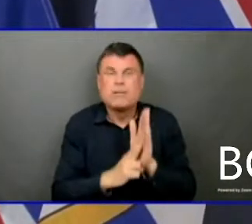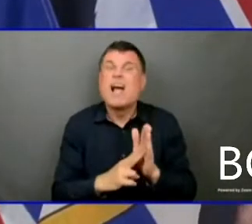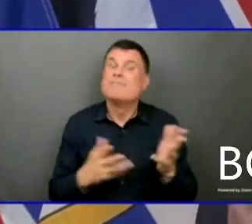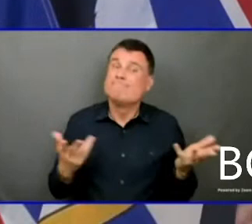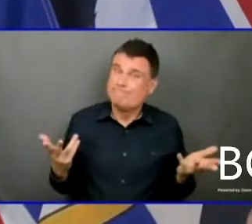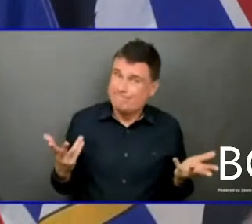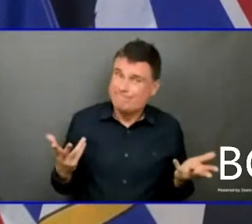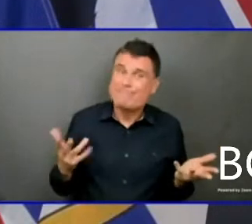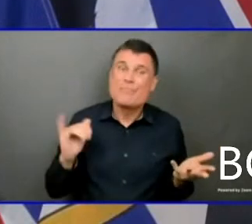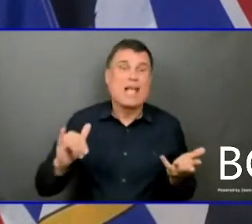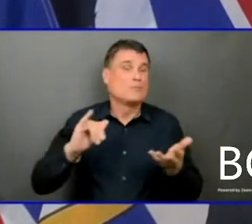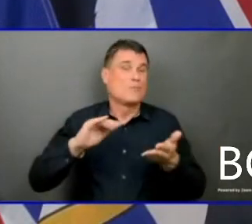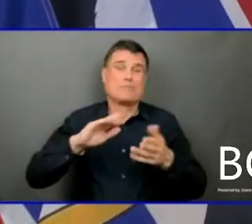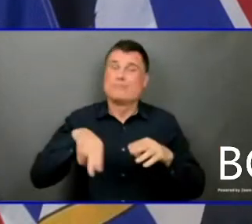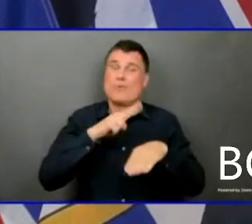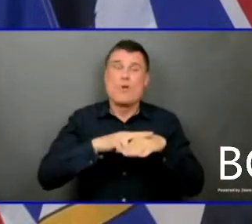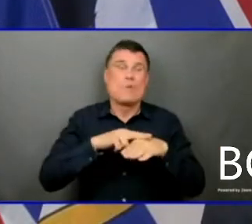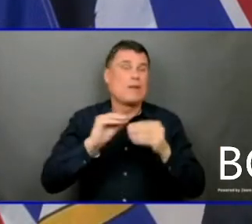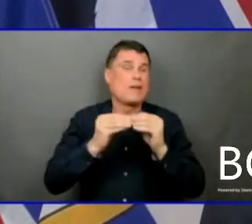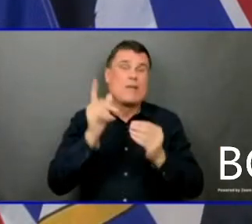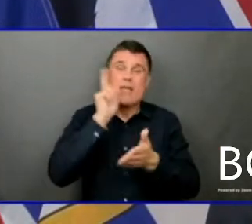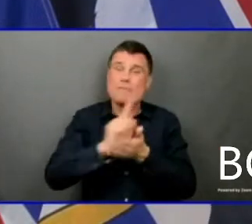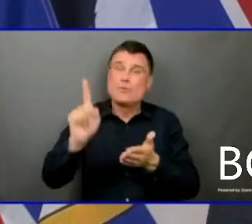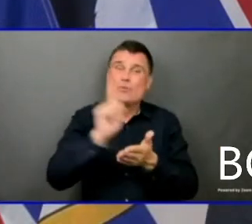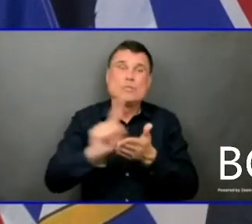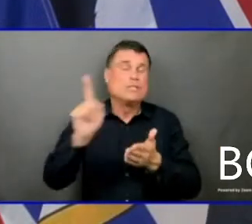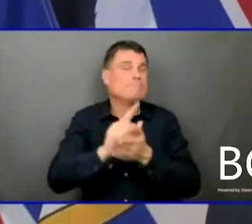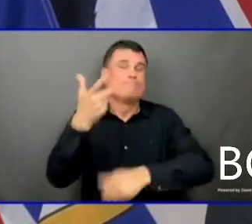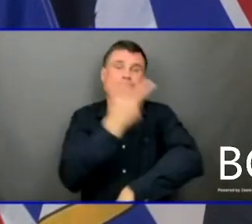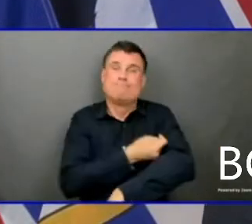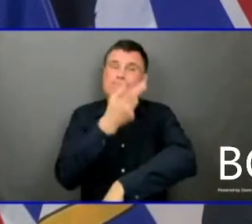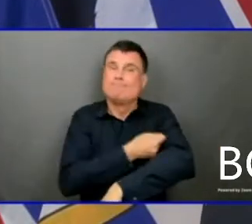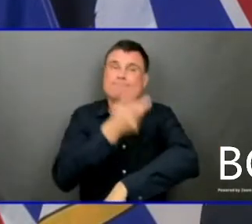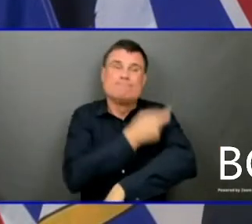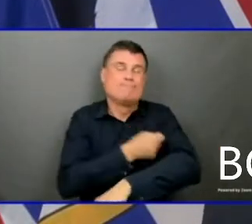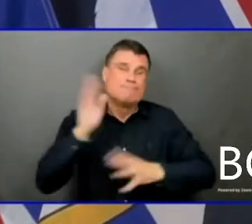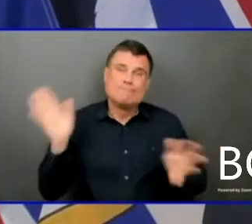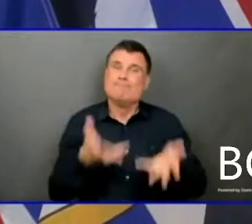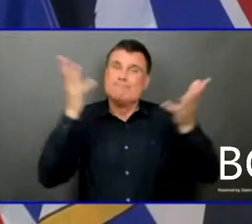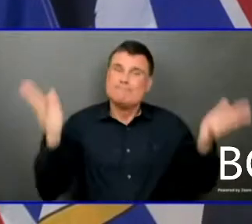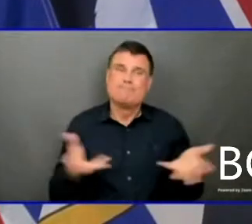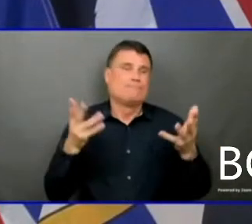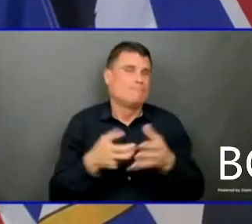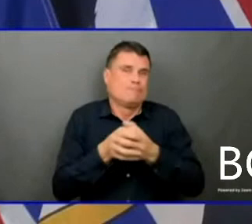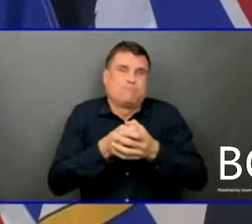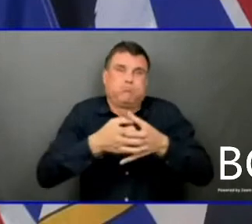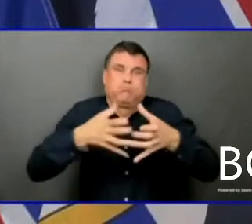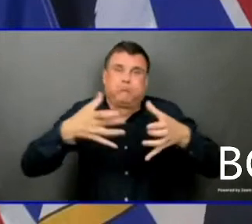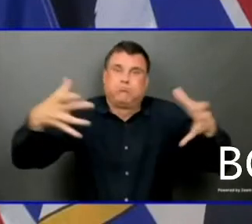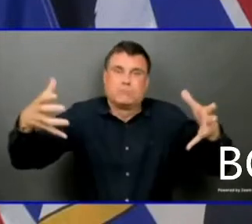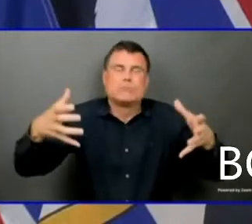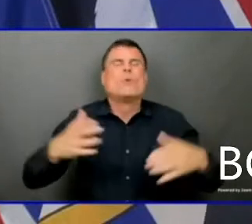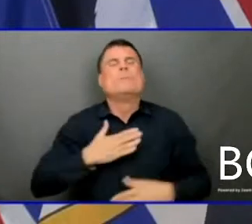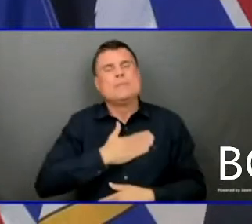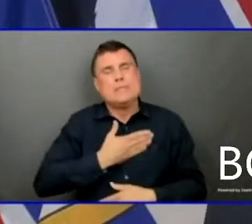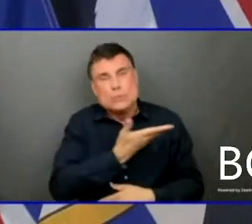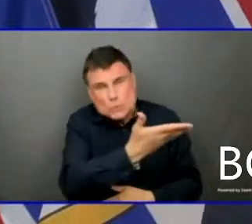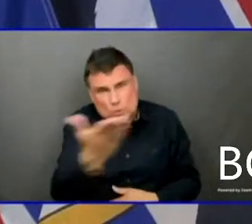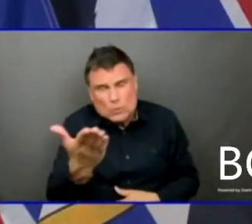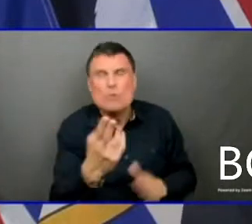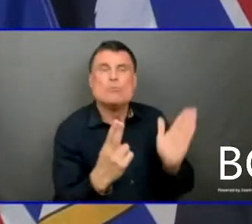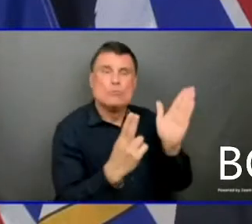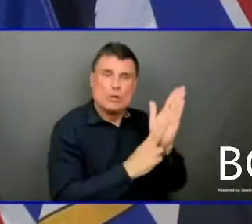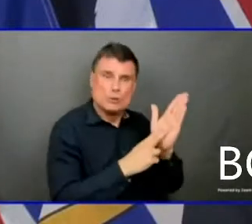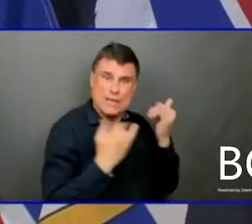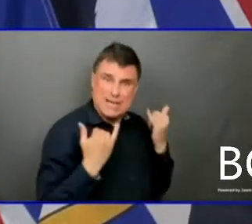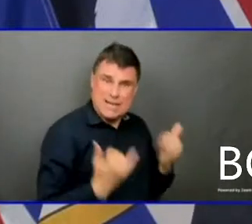展中心去打的，很少我预约的是4点3刻，因为我要踩点，我3点钟就去了。我跟他们说，